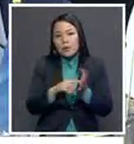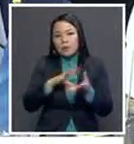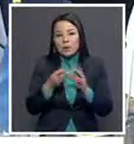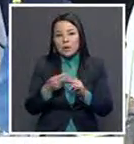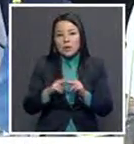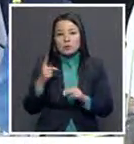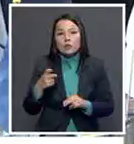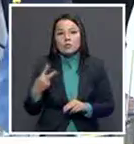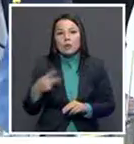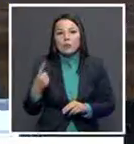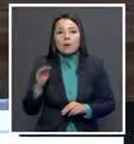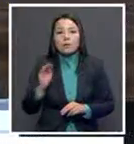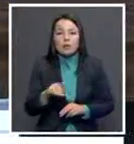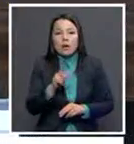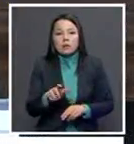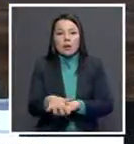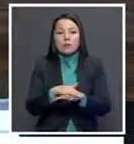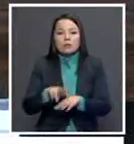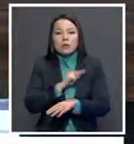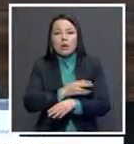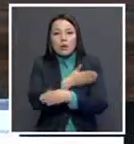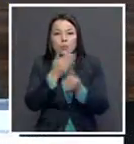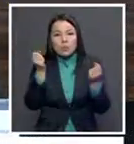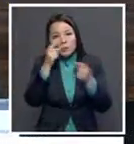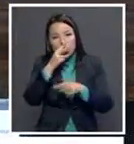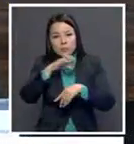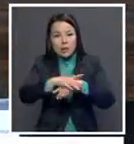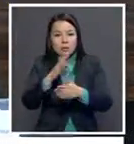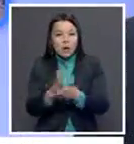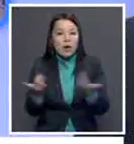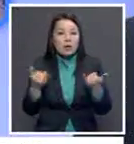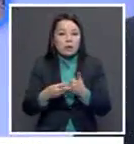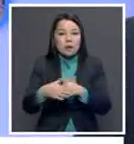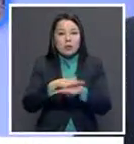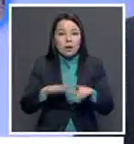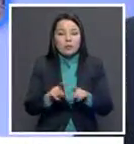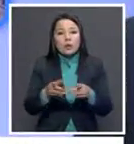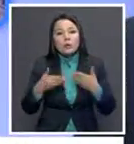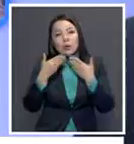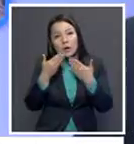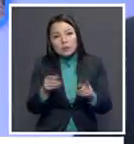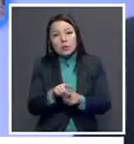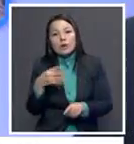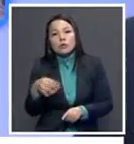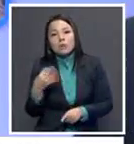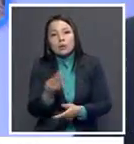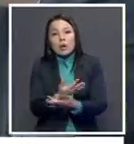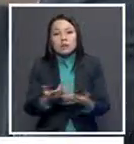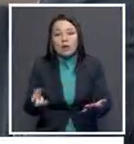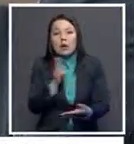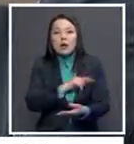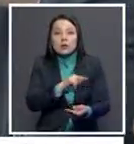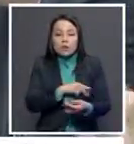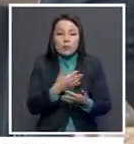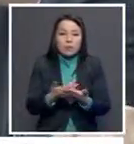мұнда 121 мың адамның жұмыссыз екені анықталған. Сондай ауданда көпшіліктің сұранысына ие 44 түрлі кәсіп түрін